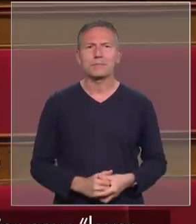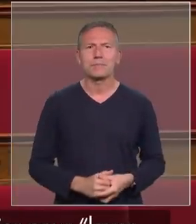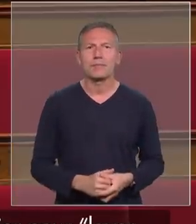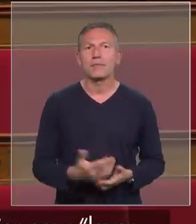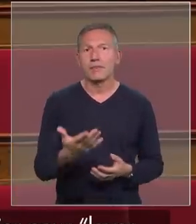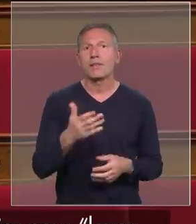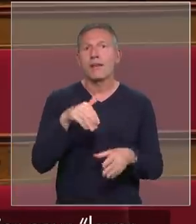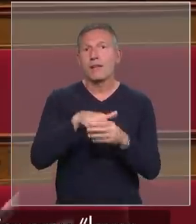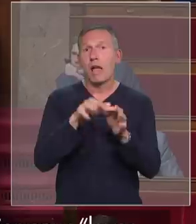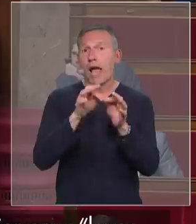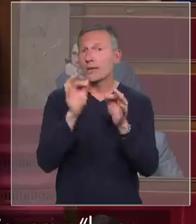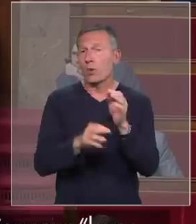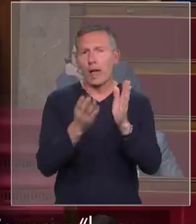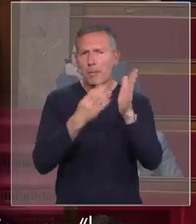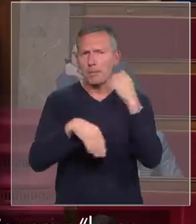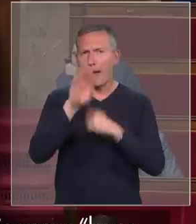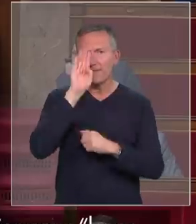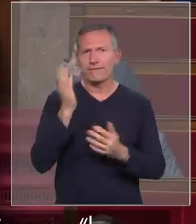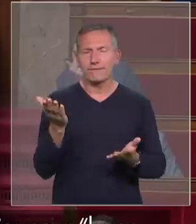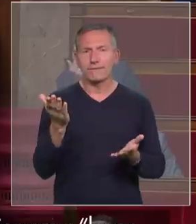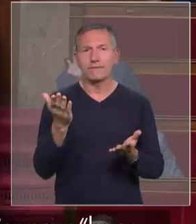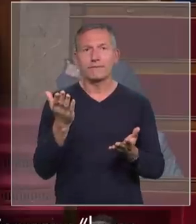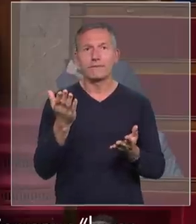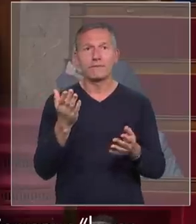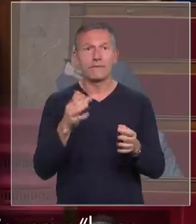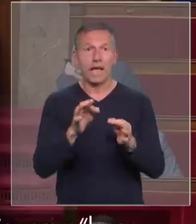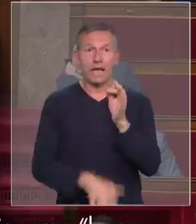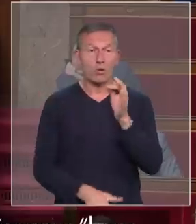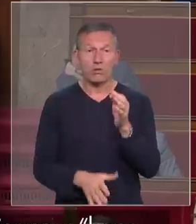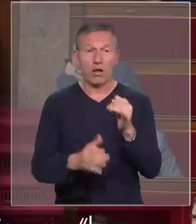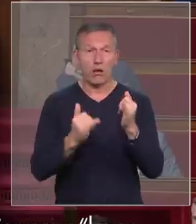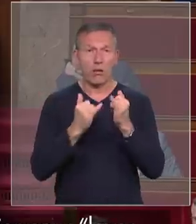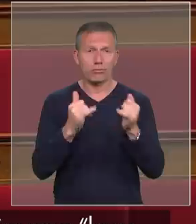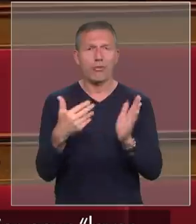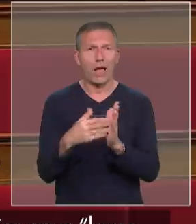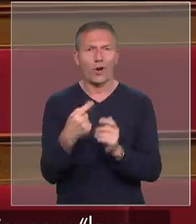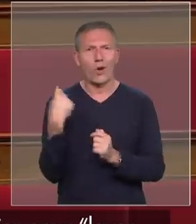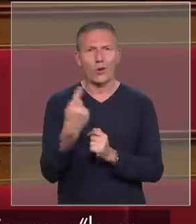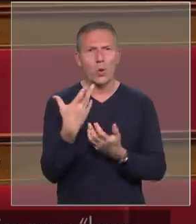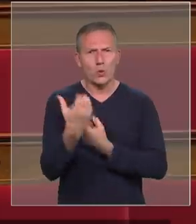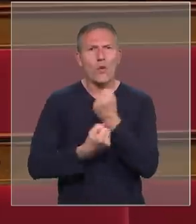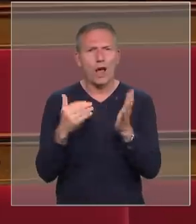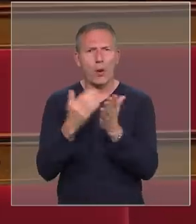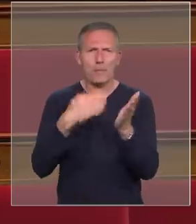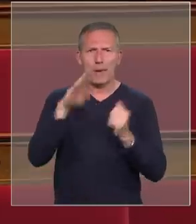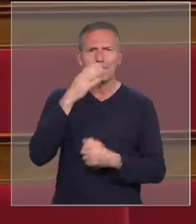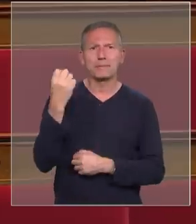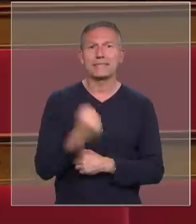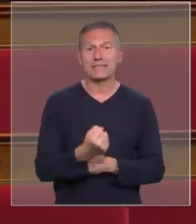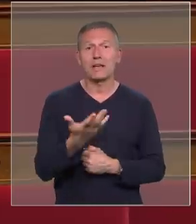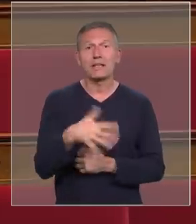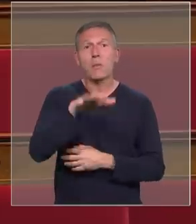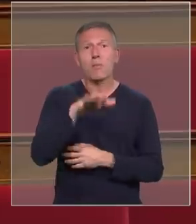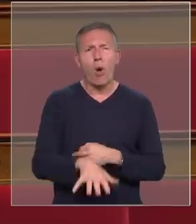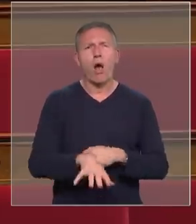Bien mal leur a pris, tant le retour de flamme semble encore douloureux aujourd'hui. Pendant les 5 mois